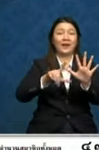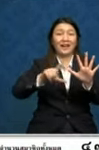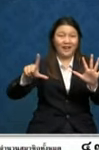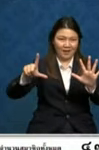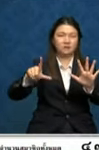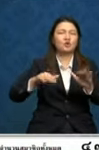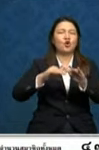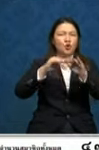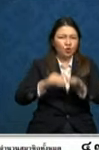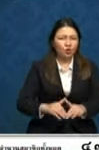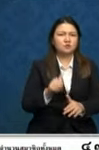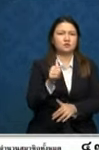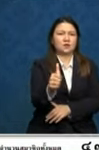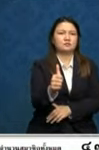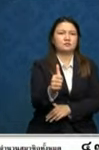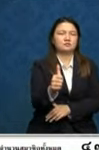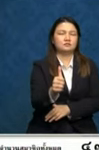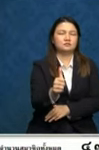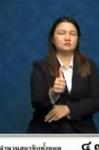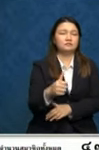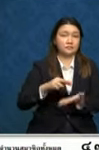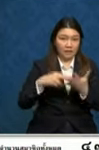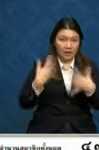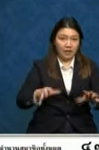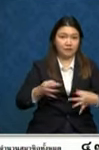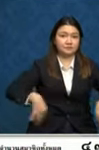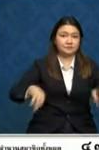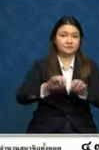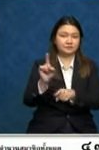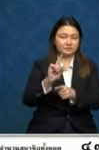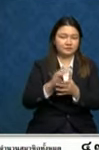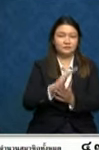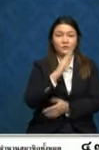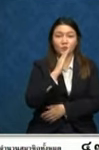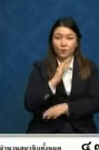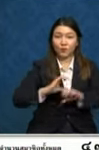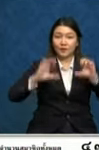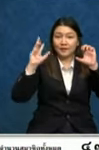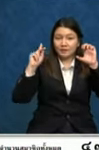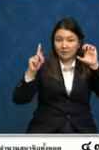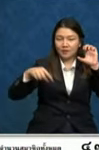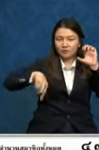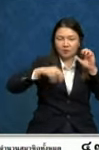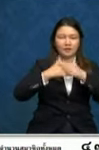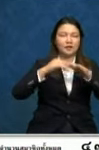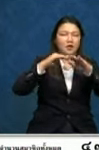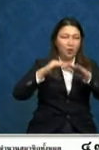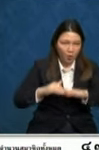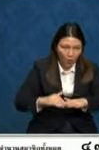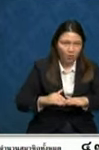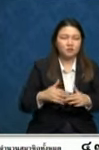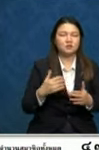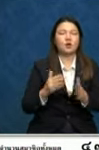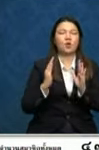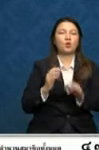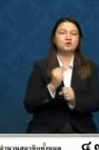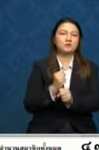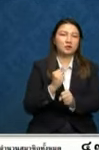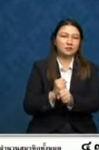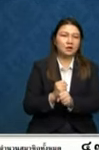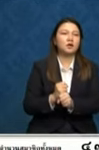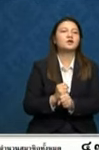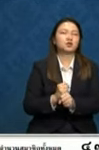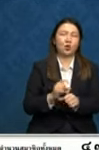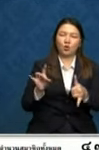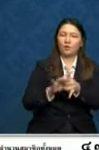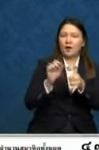ษๆเนี่ยนะครับได้ไปในทันทีและที่สำคัญครับเมื่อข้าราชการลดลงปริมาณงานหรือคุณภาพย่อม